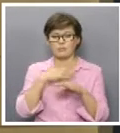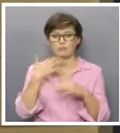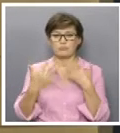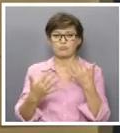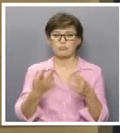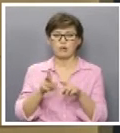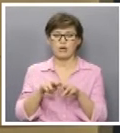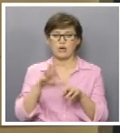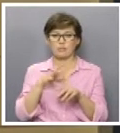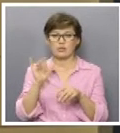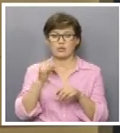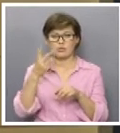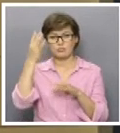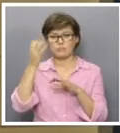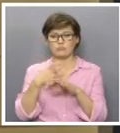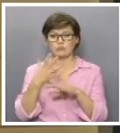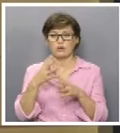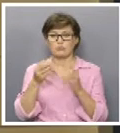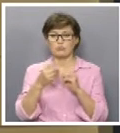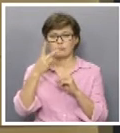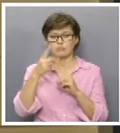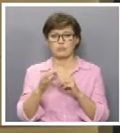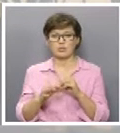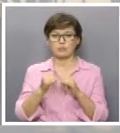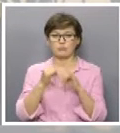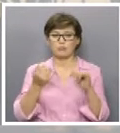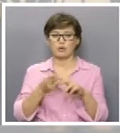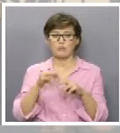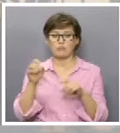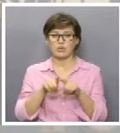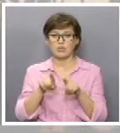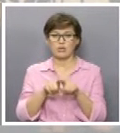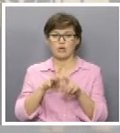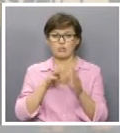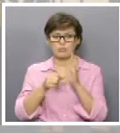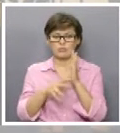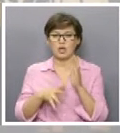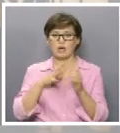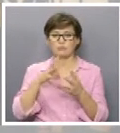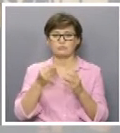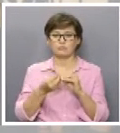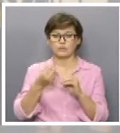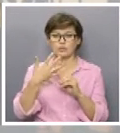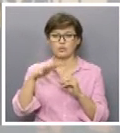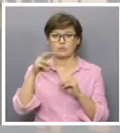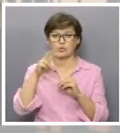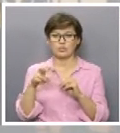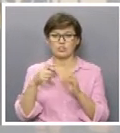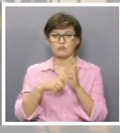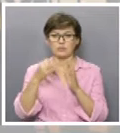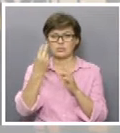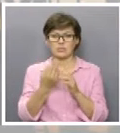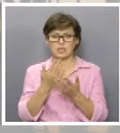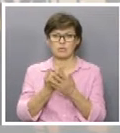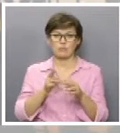қос эталон маркалы қара алтын құны шамамен 1%-ға өсті. Брент сұрпындағы энергетикалық шикізаттың бағамы $70 дейін